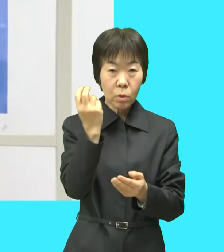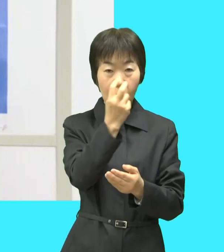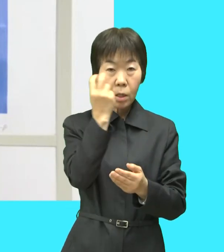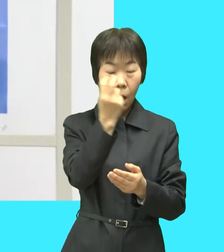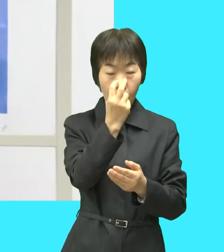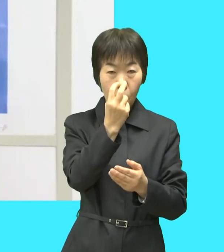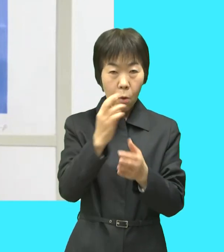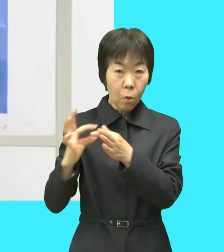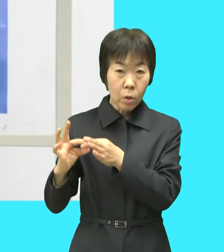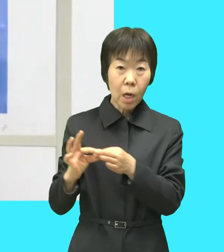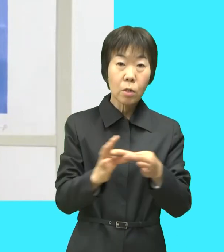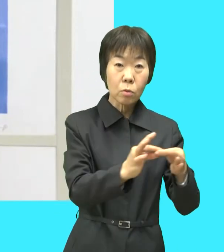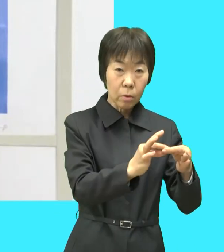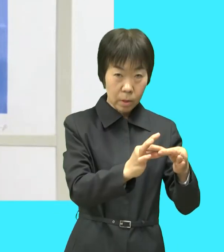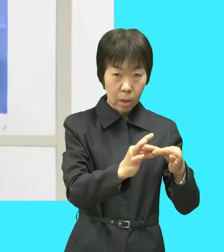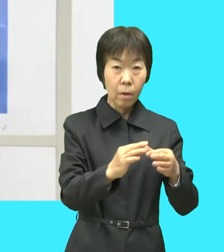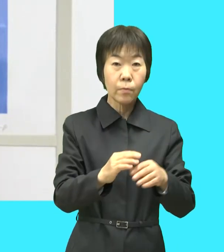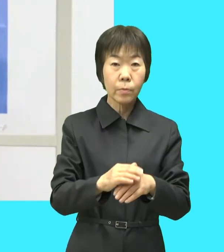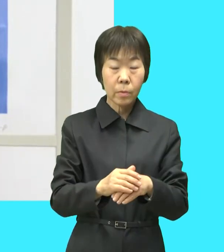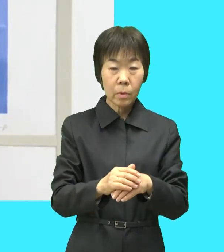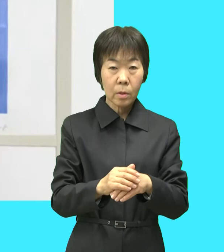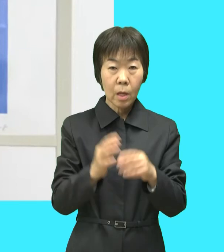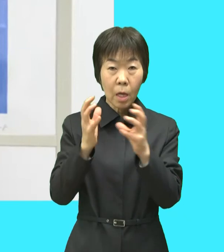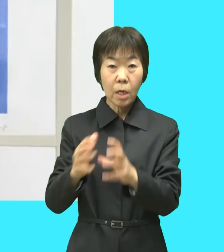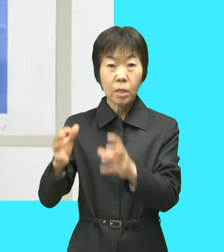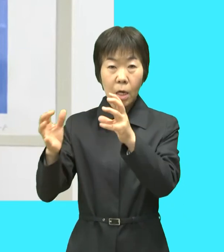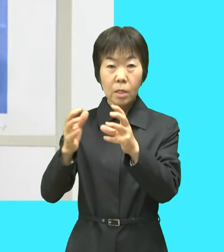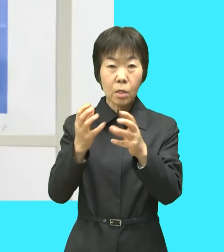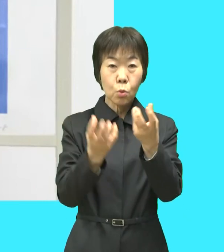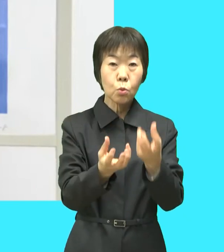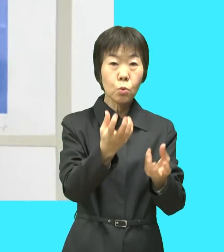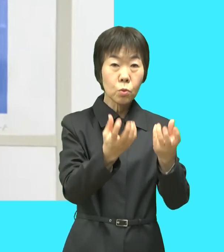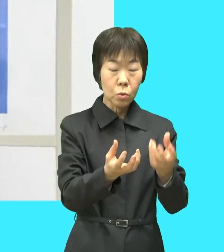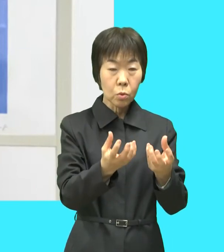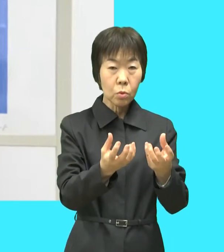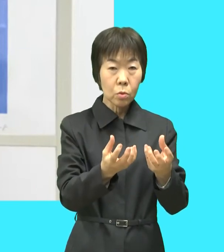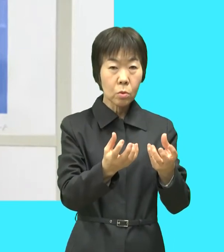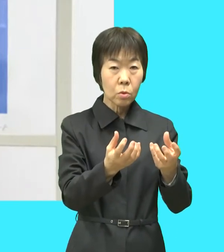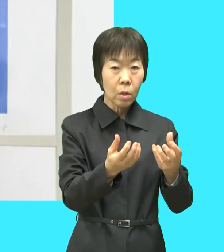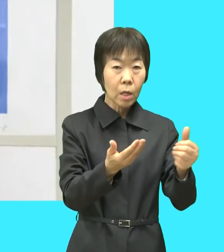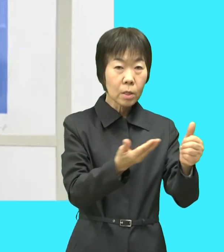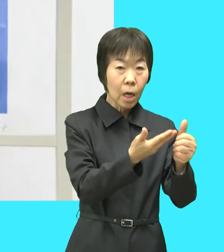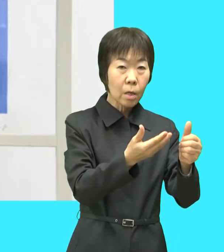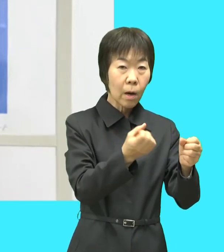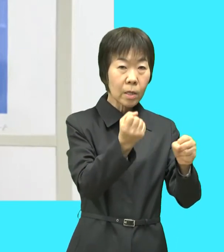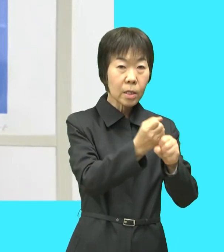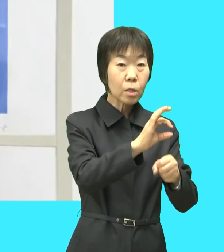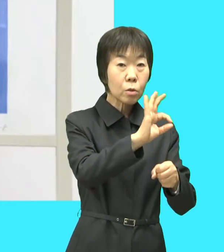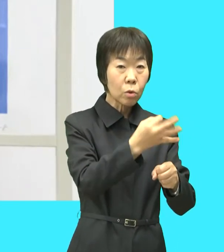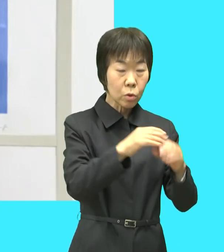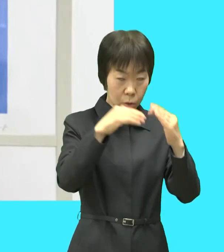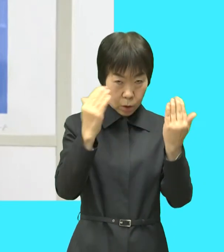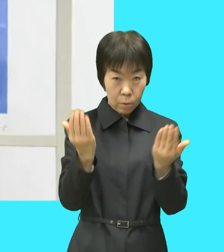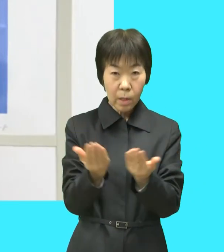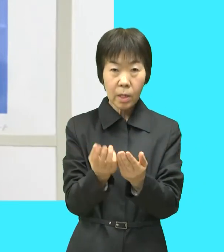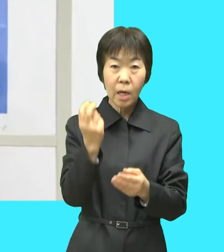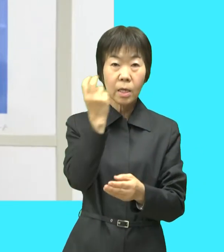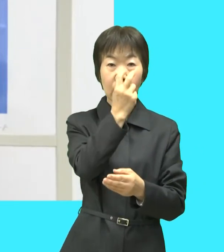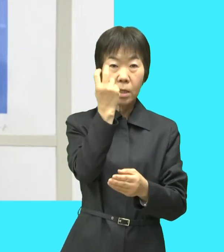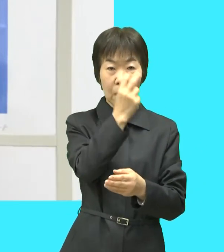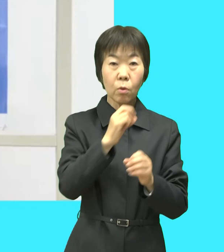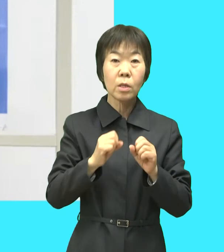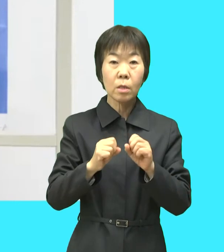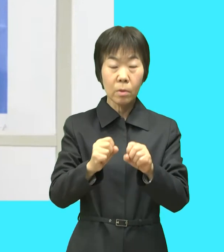まで継続してきました。野菜、フルーツ、栽培作物もすべて検査してい